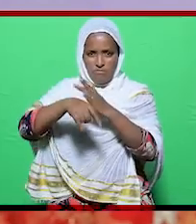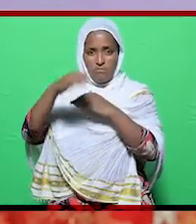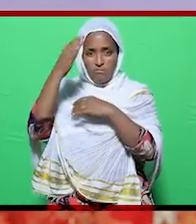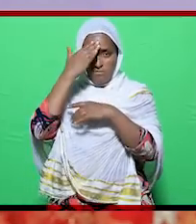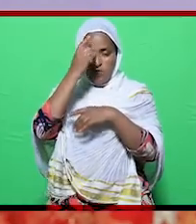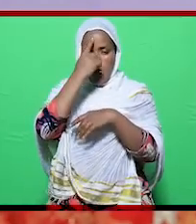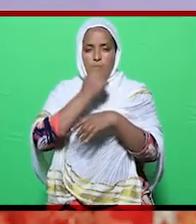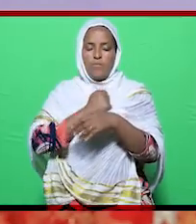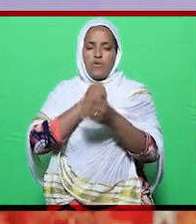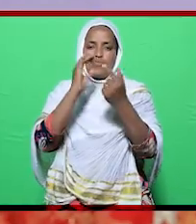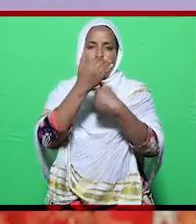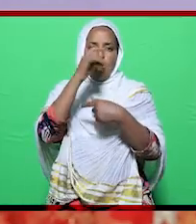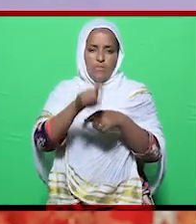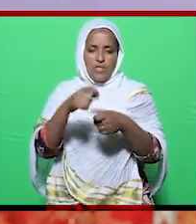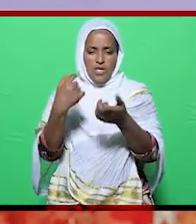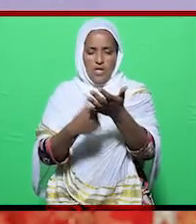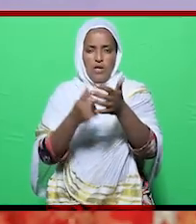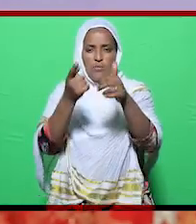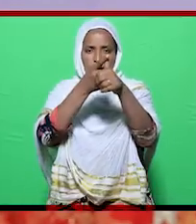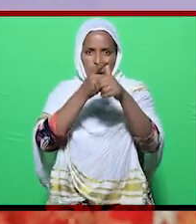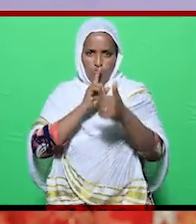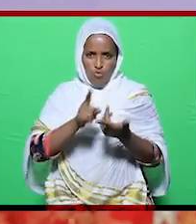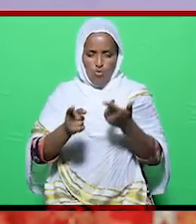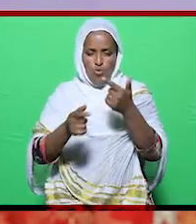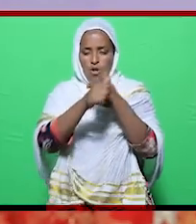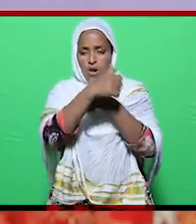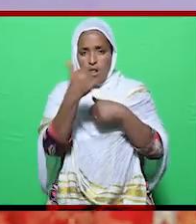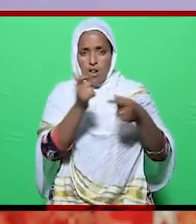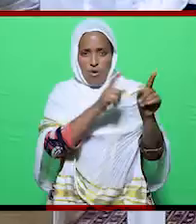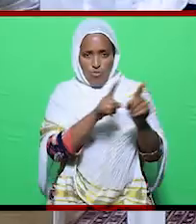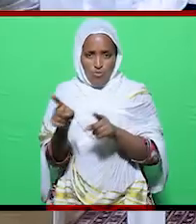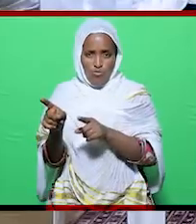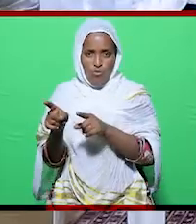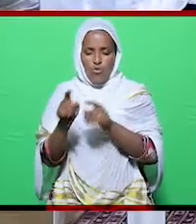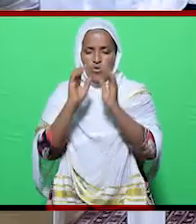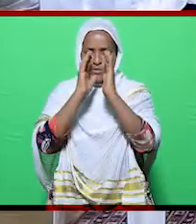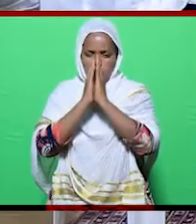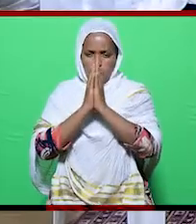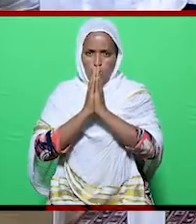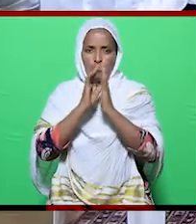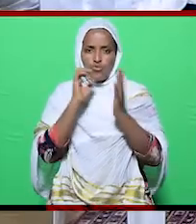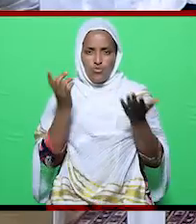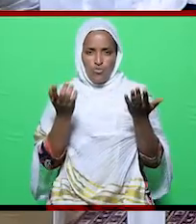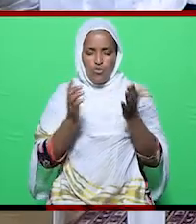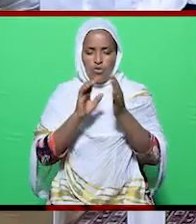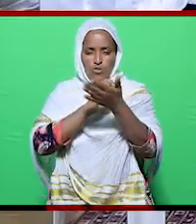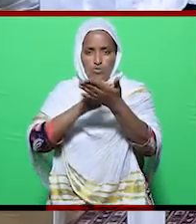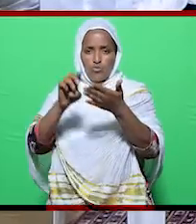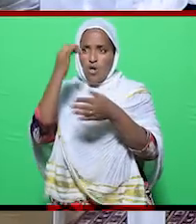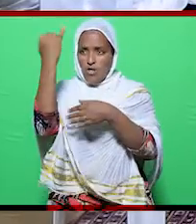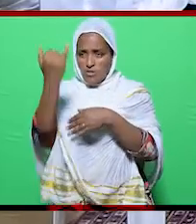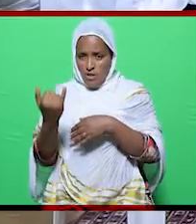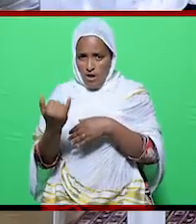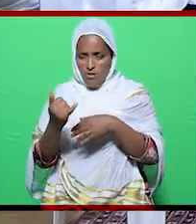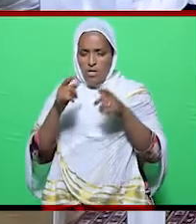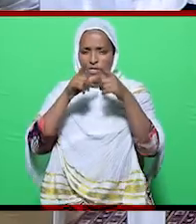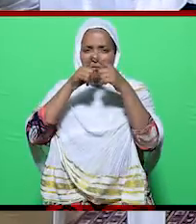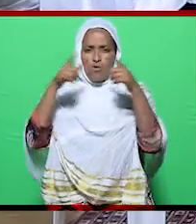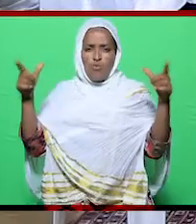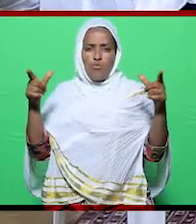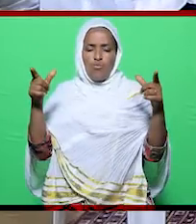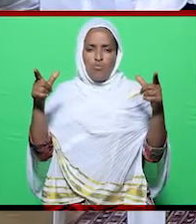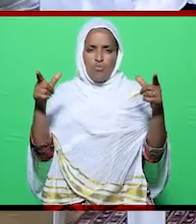መሆን አለበት። የኦርቶዶክስ ቤተክርስቲያን አስተምሮዋን፣ ዶግማዋን፣ ቀኖናዋን የተቀበለ ያመነ መሆን አለበት። ይሄ የመጀመሪያው ነው።